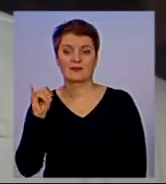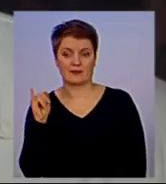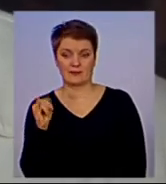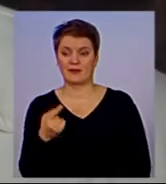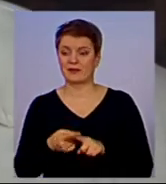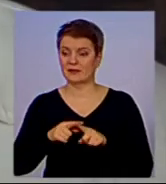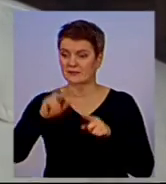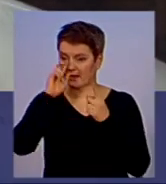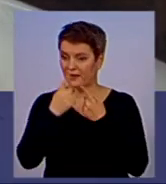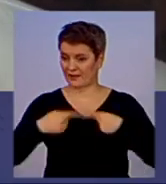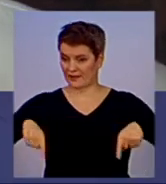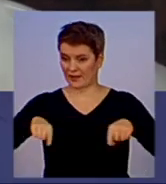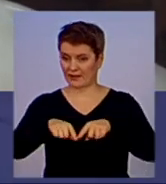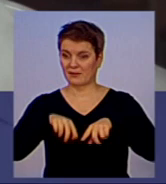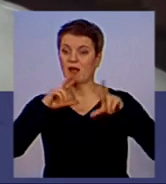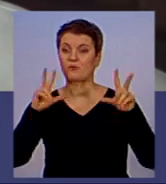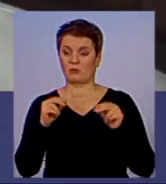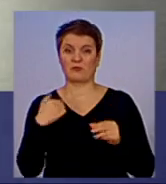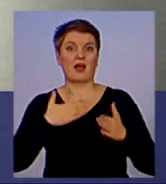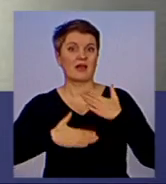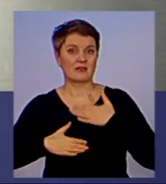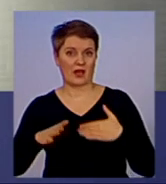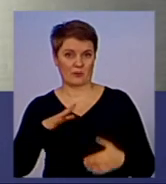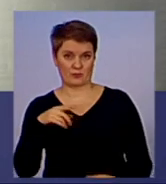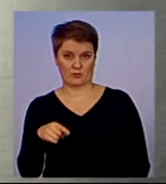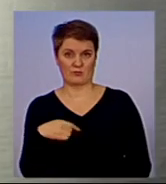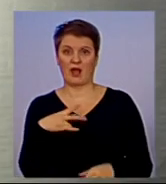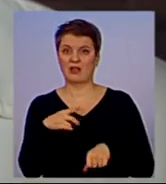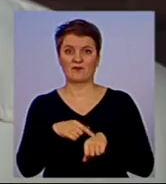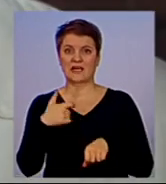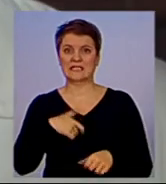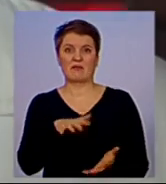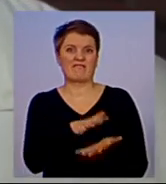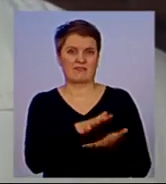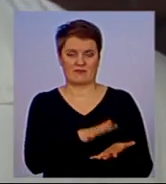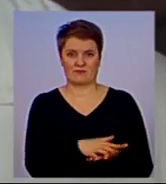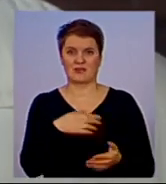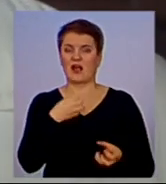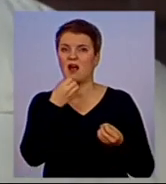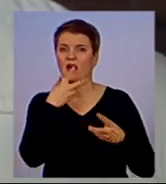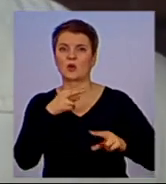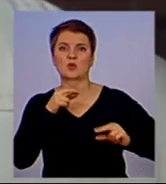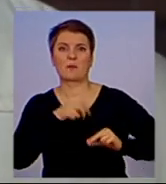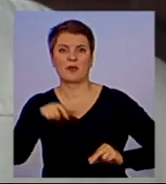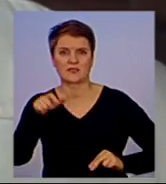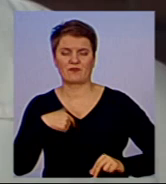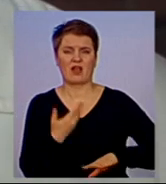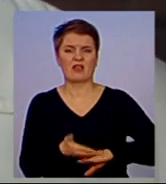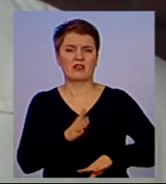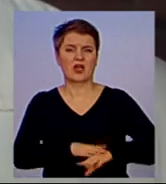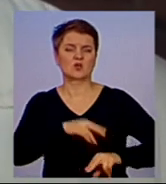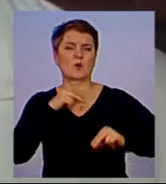Це країна благополуччя, я радий, що я тут. Я не відчуваю себе у лайні, я хороший працівник і тяжко працюю в цій країні. Я гордий